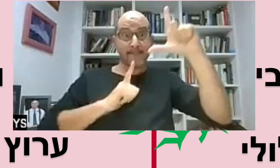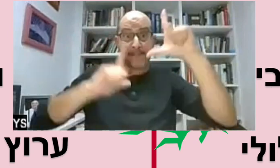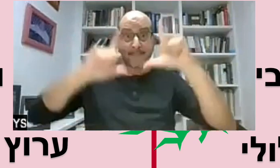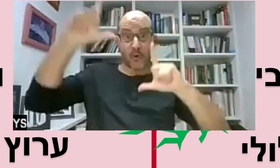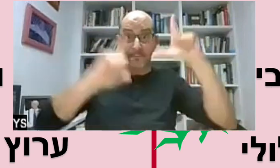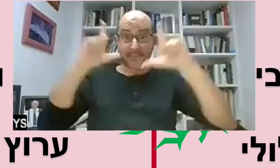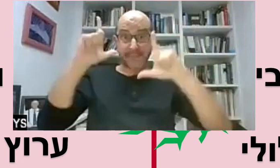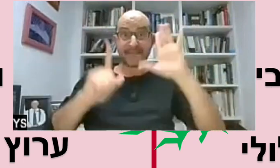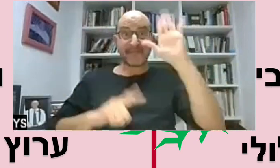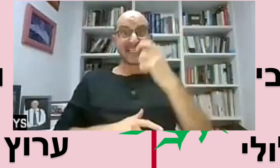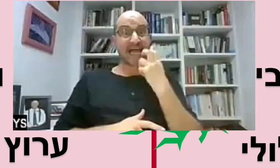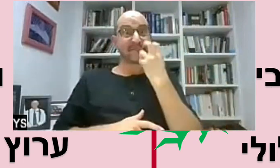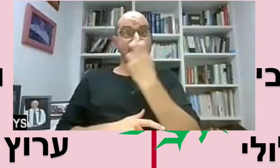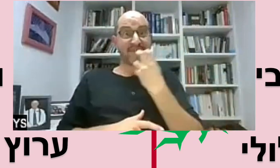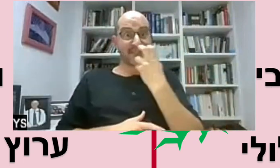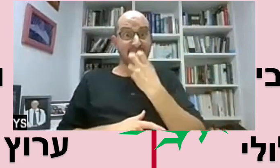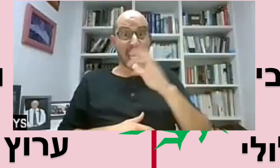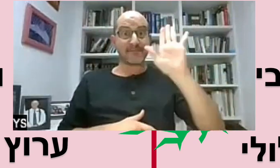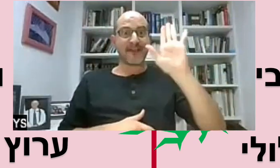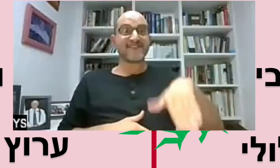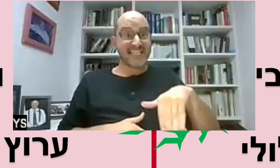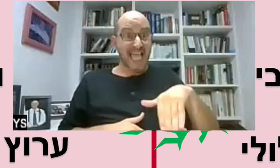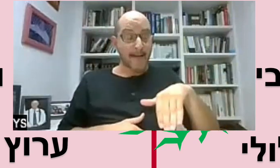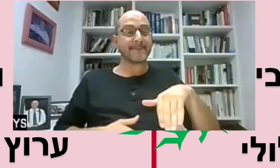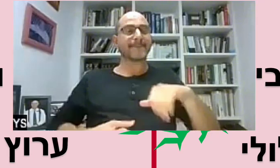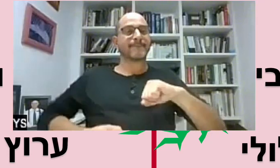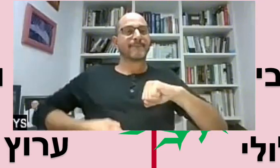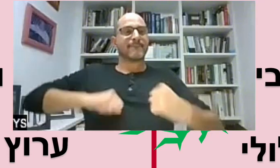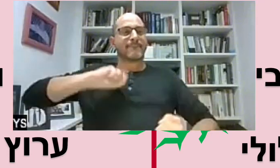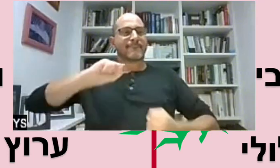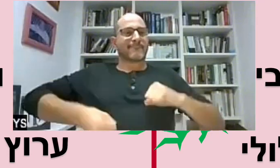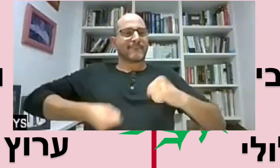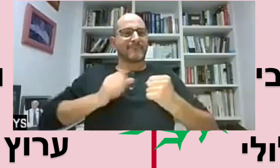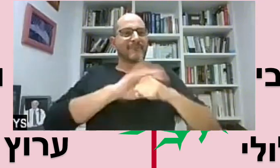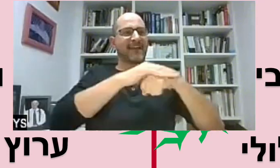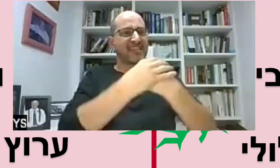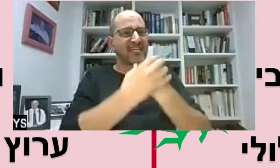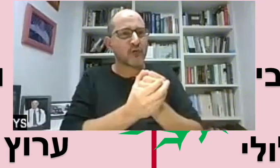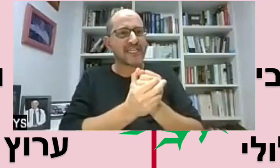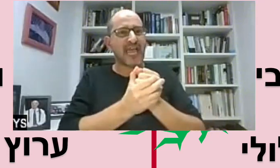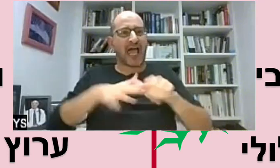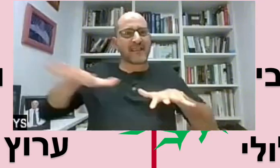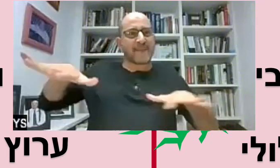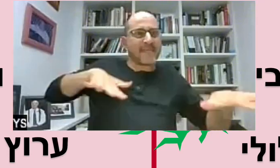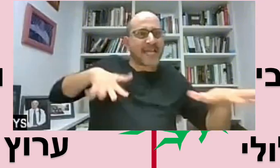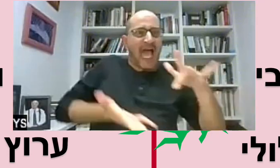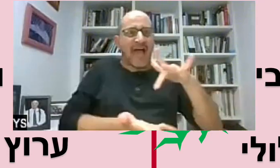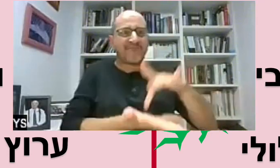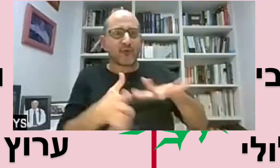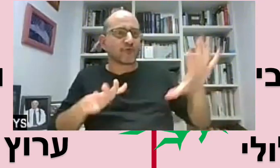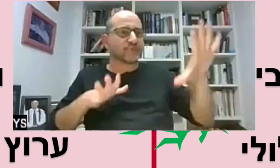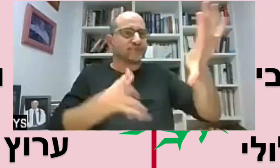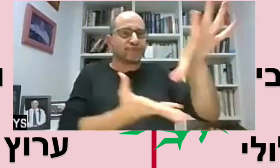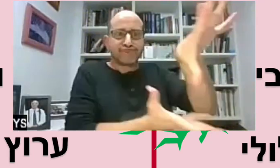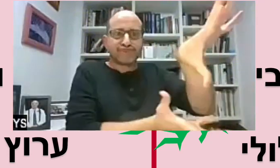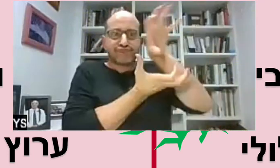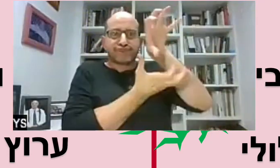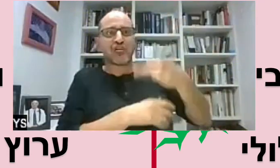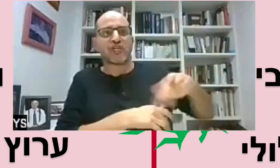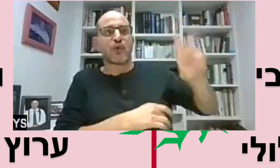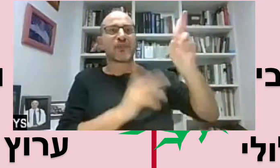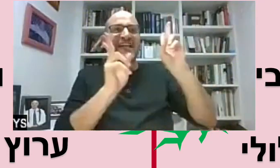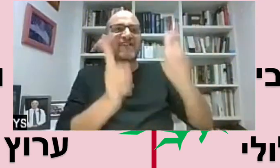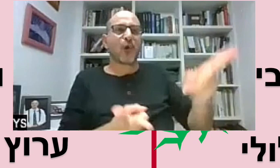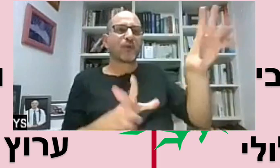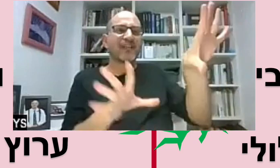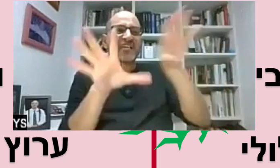יותר, גם עם הבעות הפנים, גם עם קריאת השפתיים, וגם עם התנועה, עם כף יד, עם המרחב,